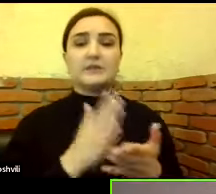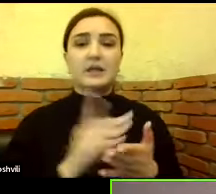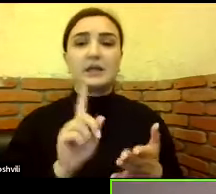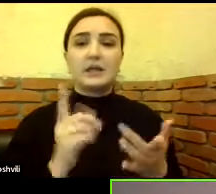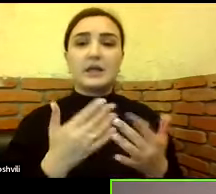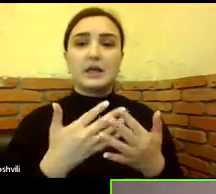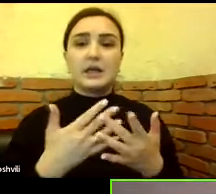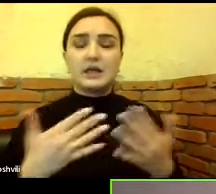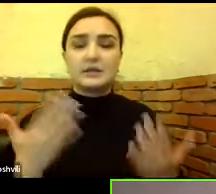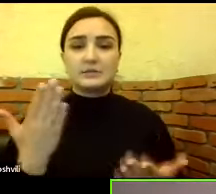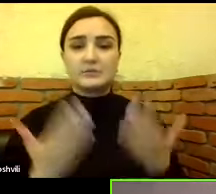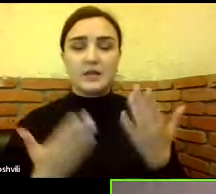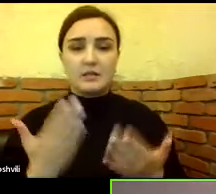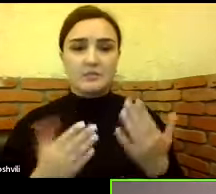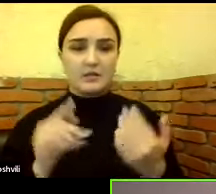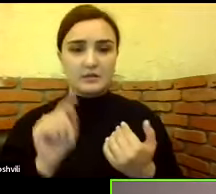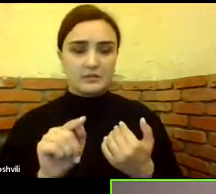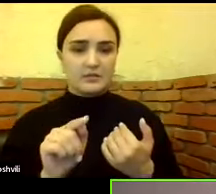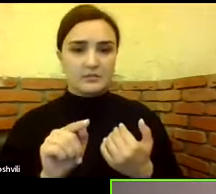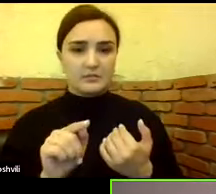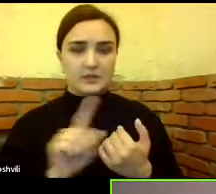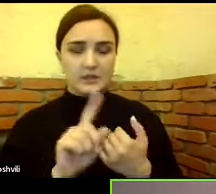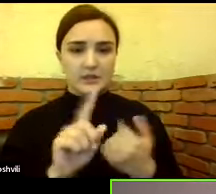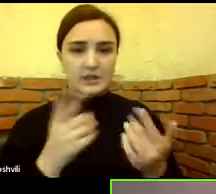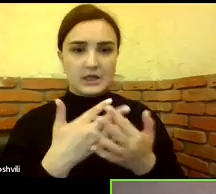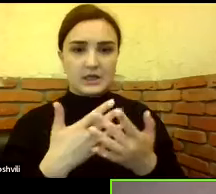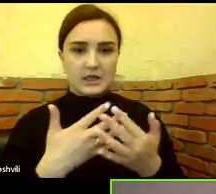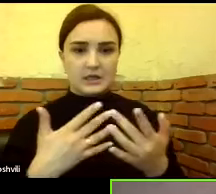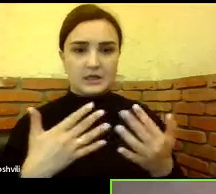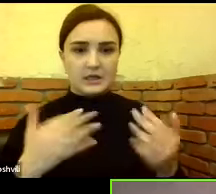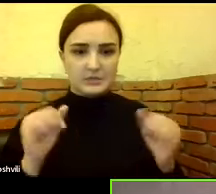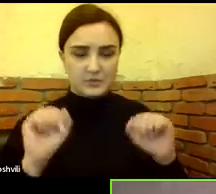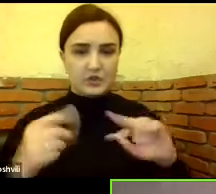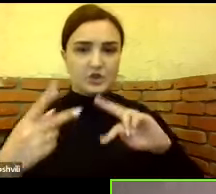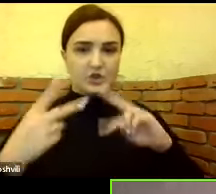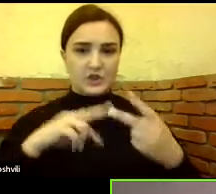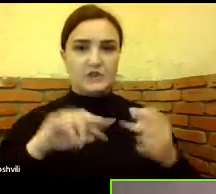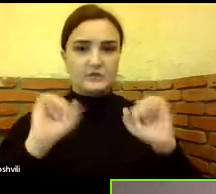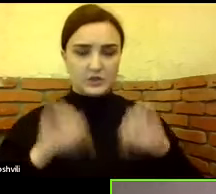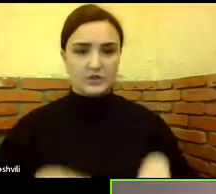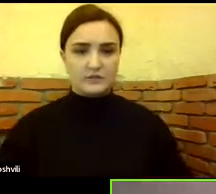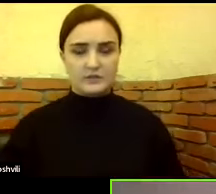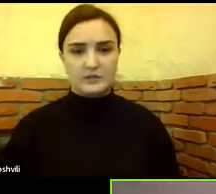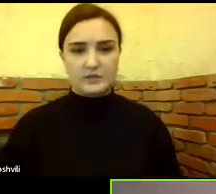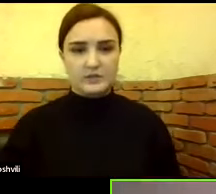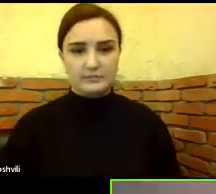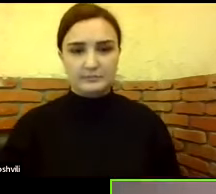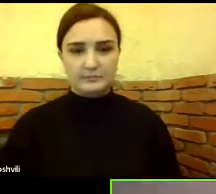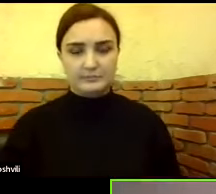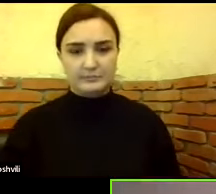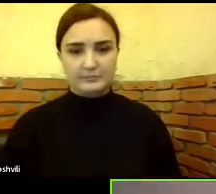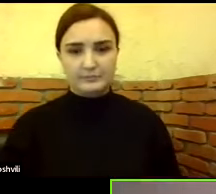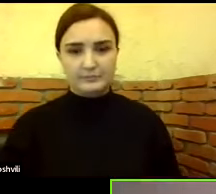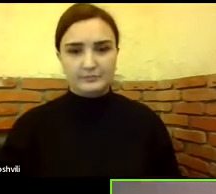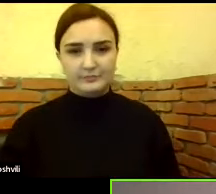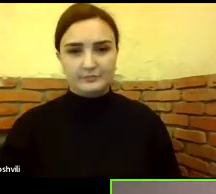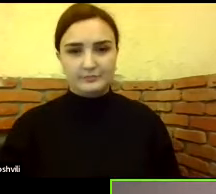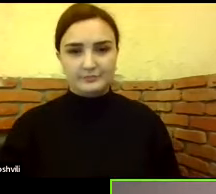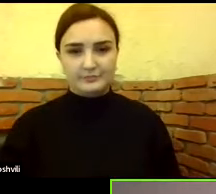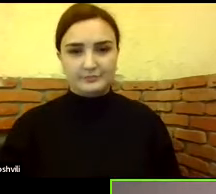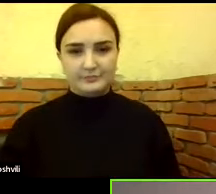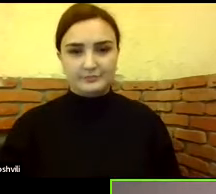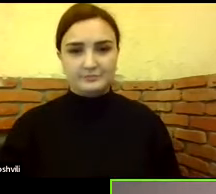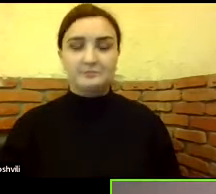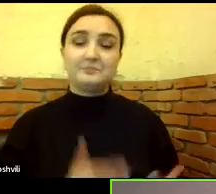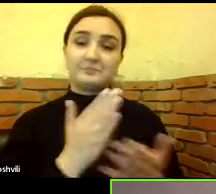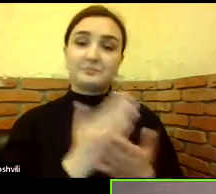და ალბათ მაგით მიმხნევებ ხოლმე თავს, რომ აი რაღაცეები რის შეცვლა შეგვიძლია. ანუ და არის მაგალითად რაღაცეები, რაც